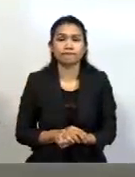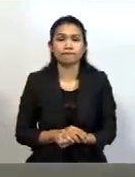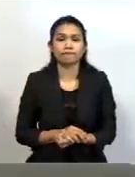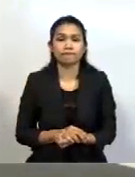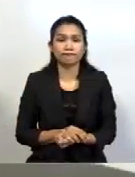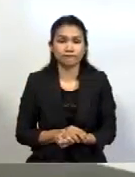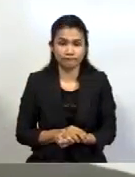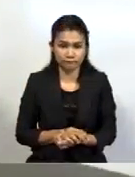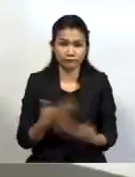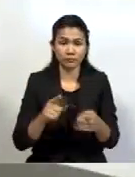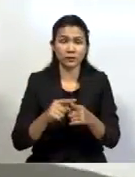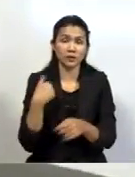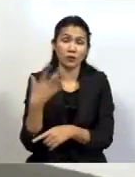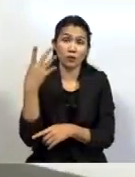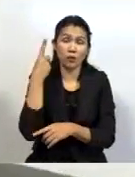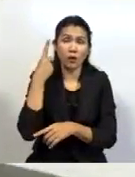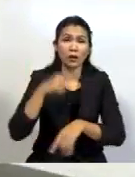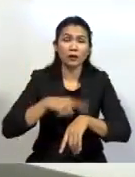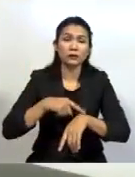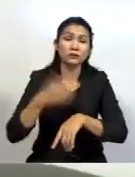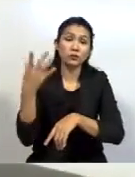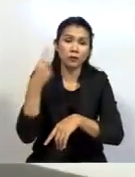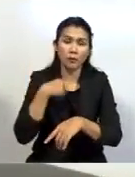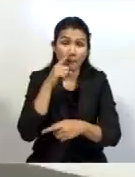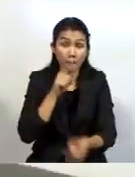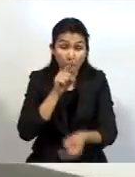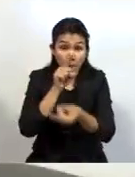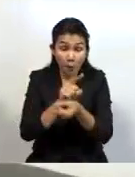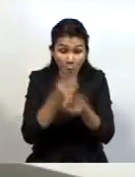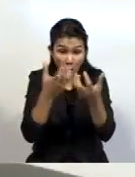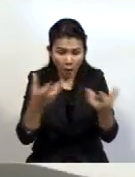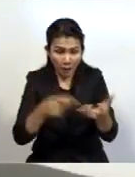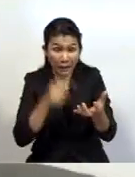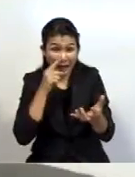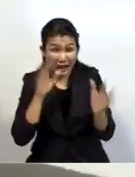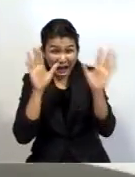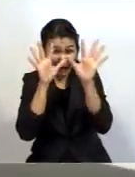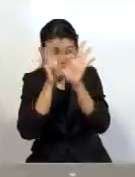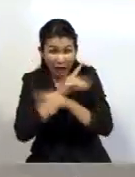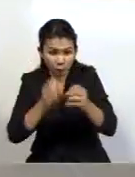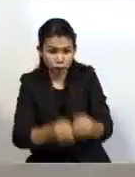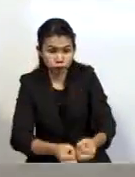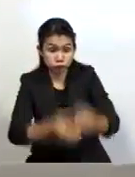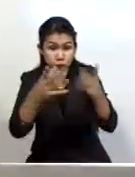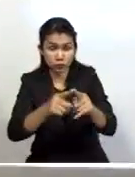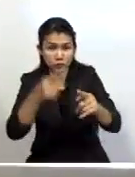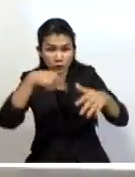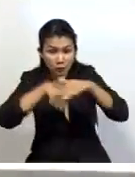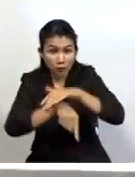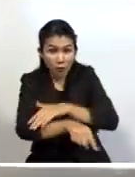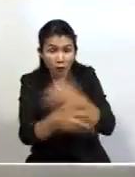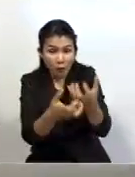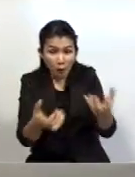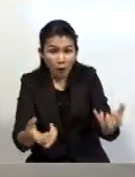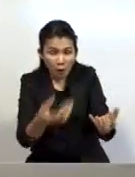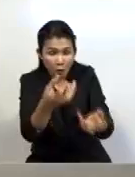ส่วนกรณีที่เมื่อช่วงสายวันนี้เจ้าหน้าที่ไปตรวจพบวัตถุคล้ายระเบิดที่ชั้นวางของในพื้นที่ฟู้ดแลนด์เป็น